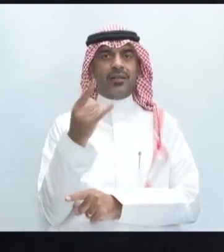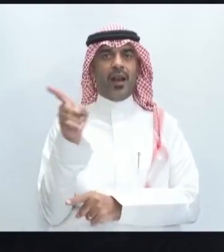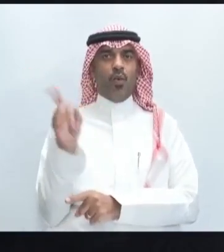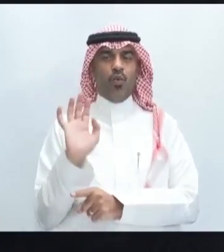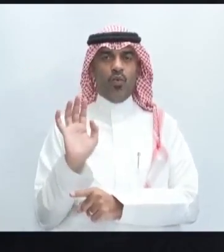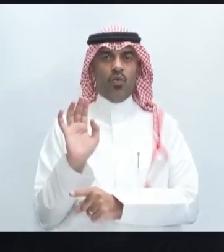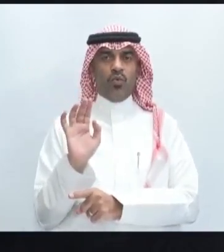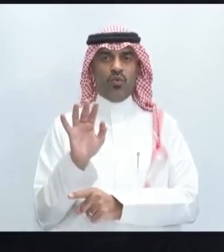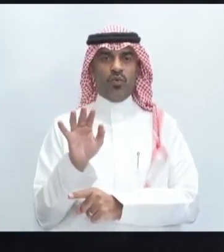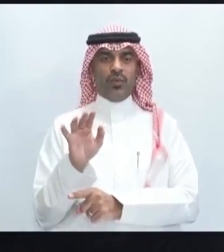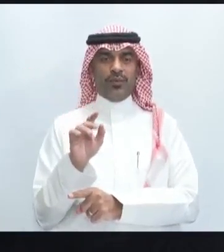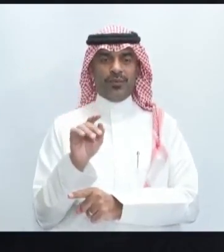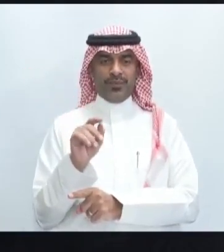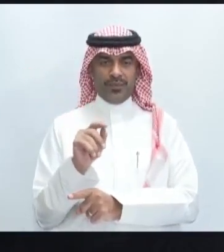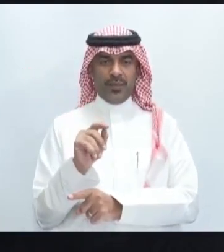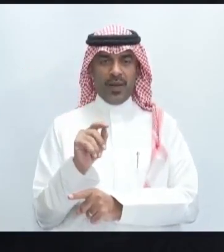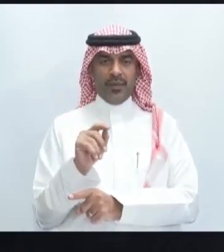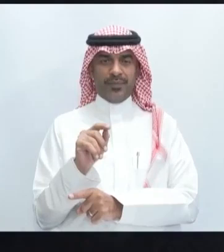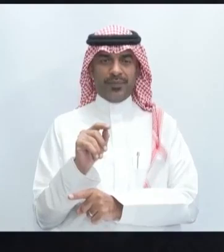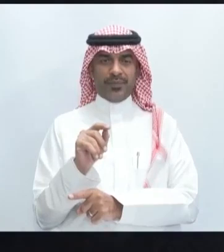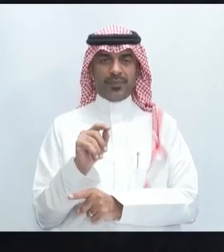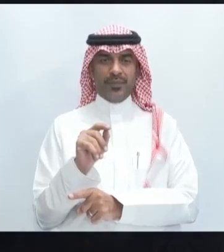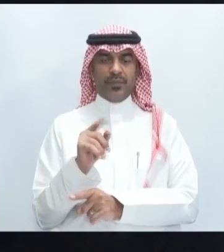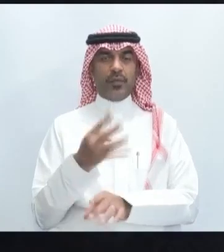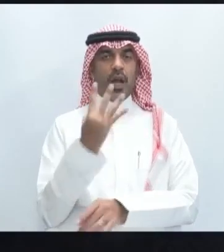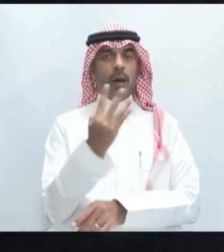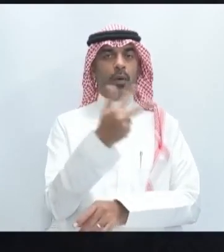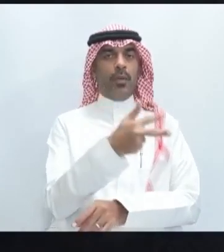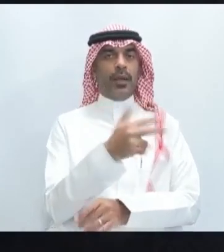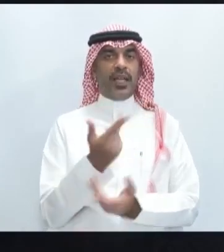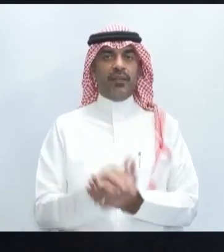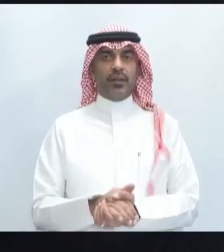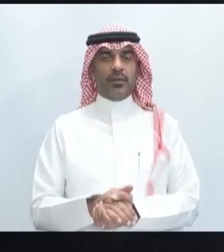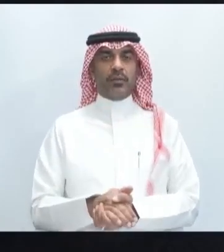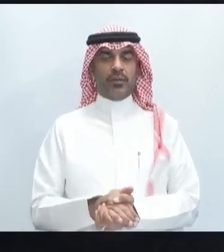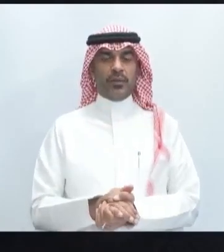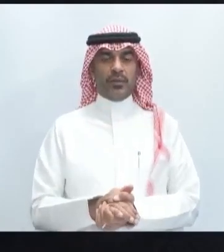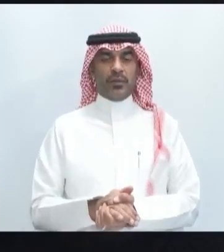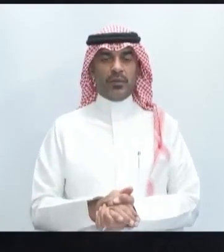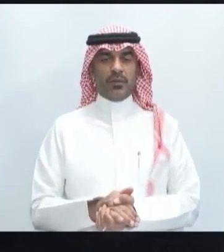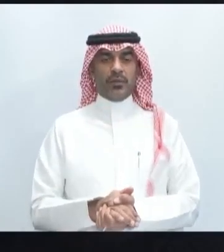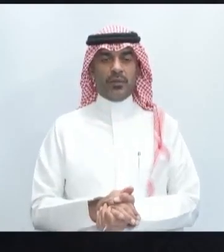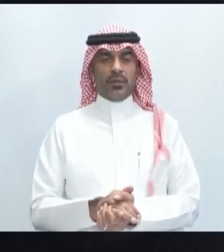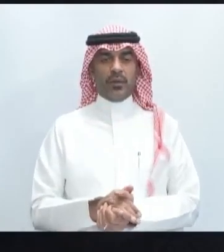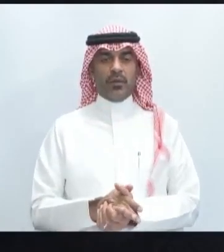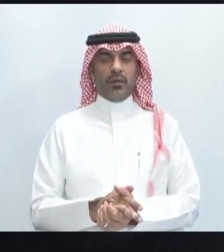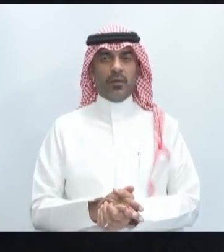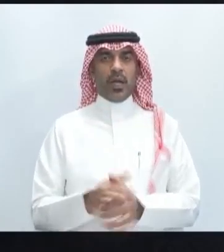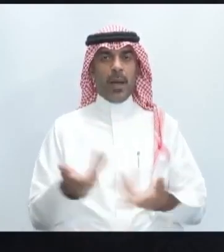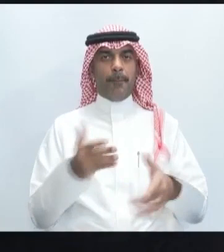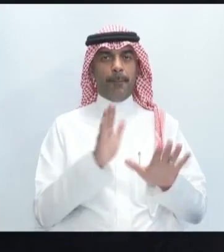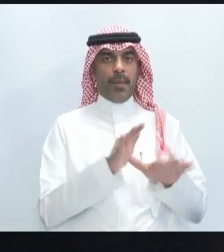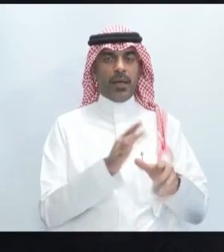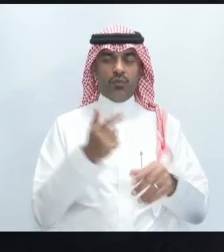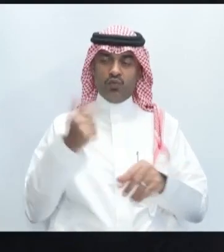ابنائي بناتي فاذا مثلنا ابنائي بناتي العدد 84 بسبعه من العشرات يبقى